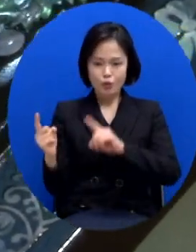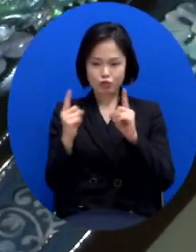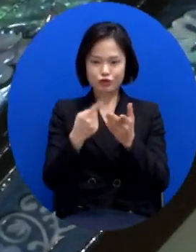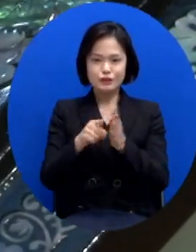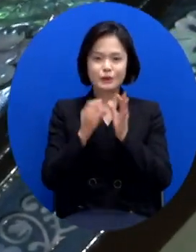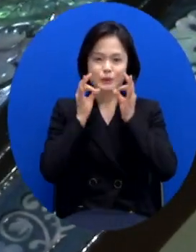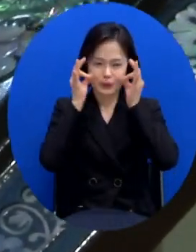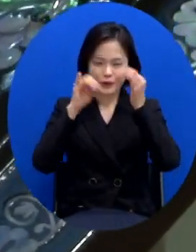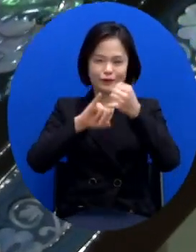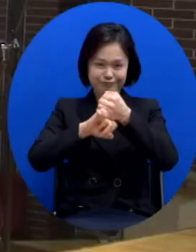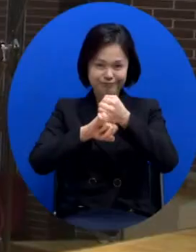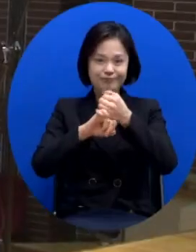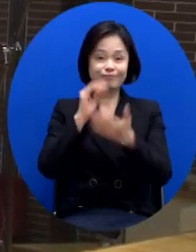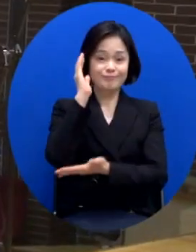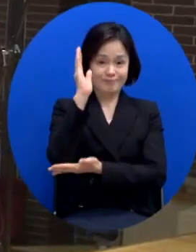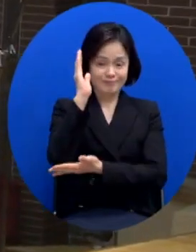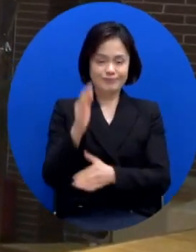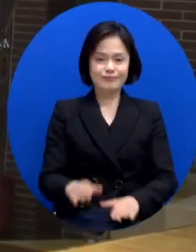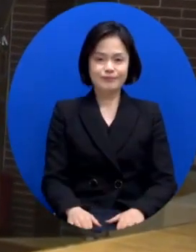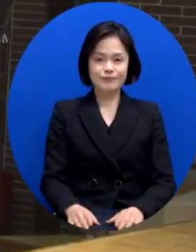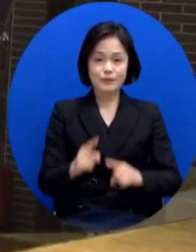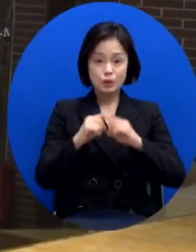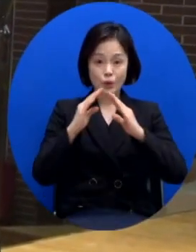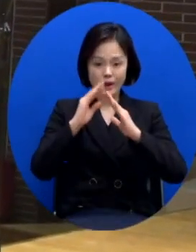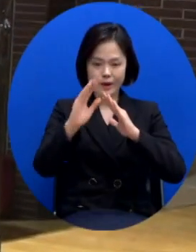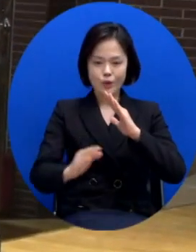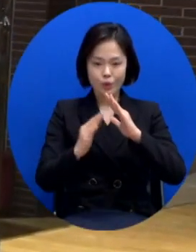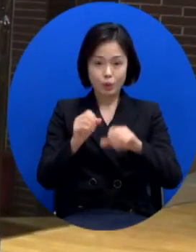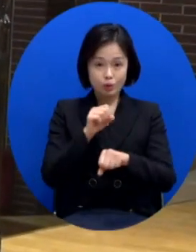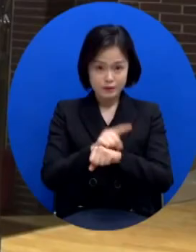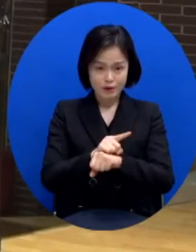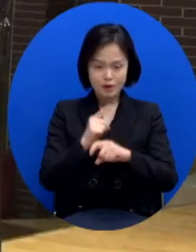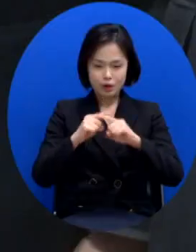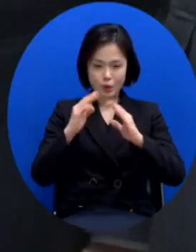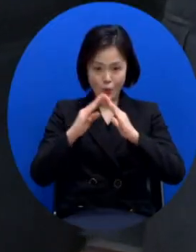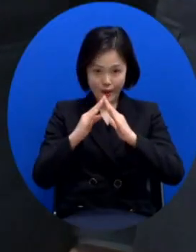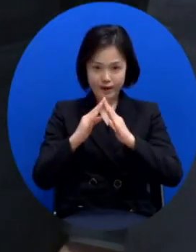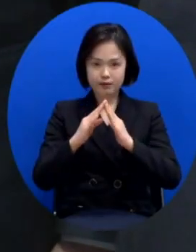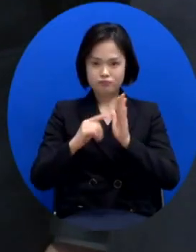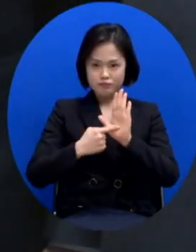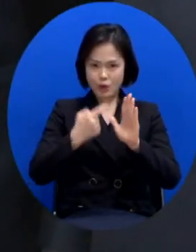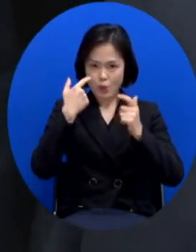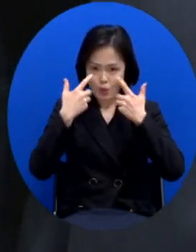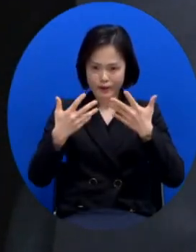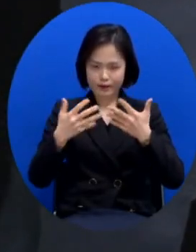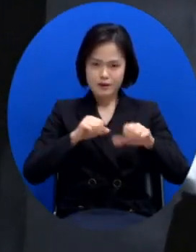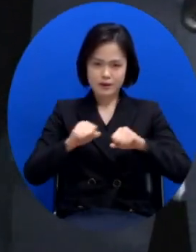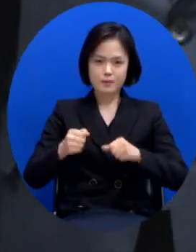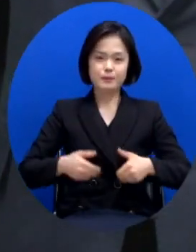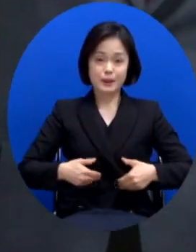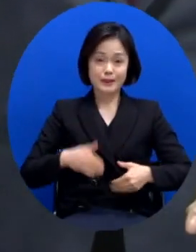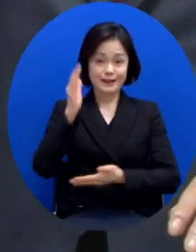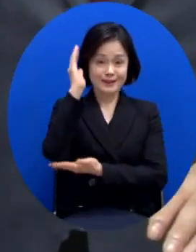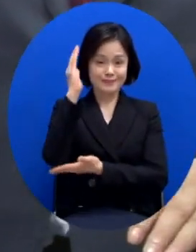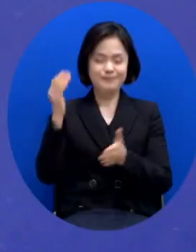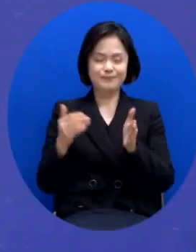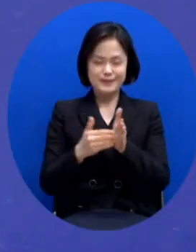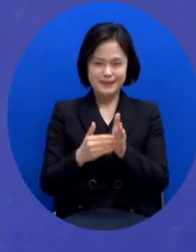코론 알고 로 어려운 시기에 교회 공공성 과 0 교회 성 을 확고히 해야 한다고 10년 사례 전했습니다